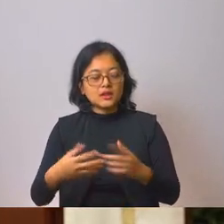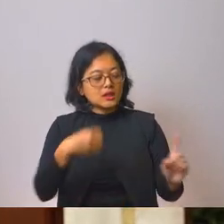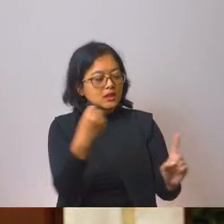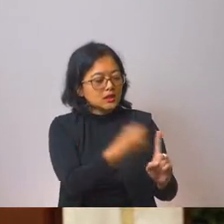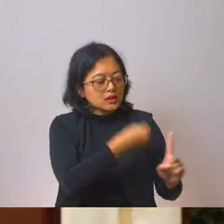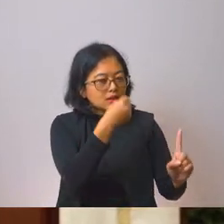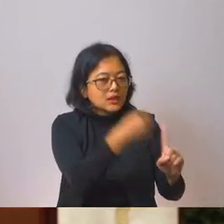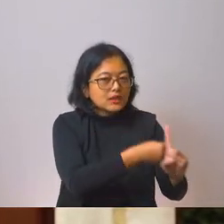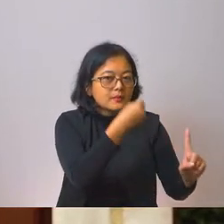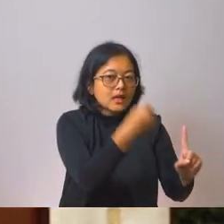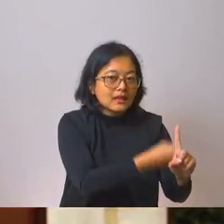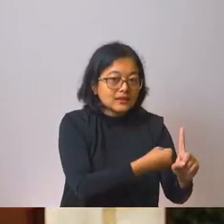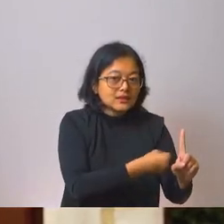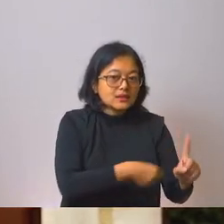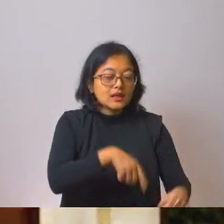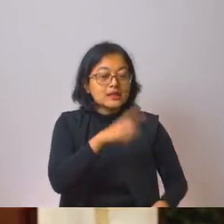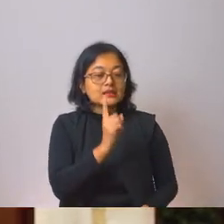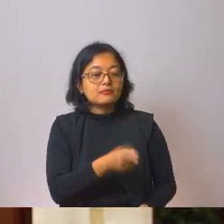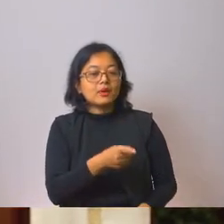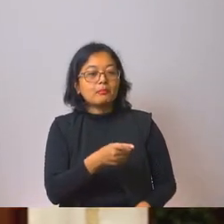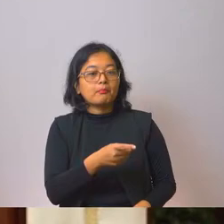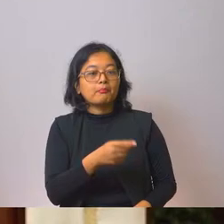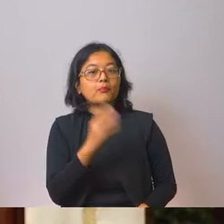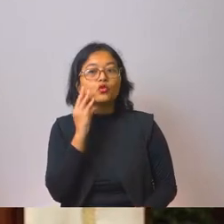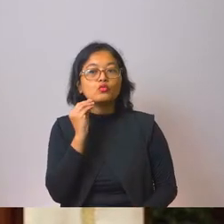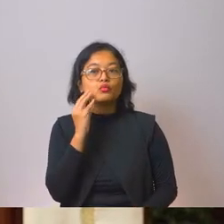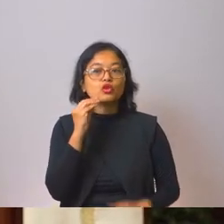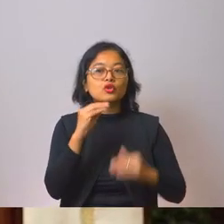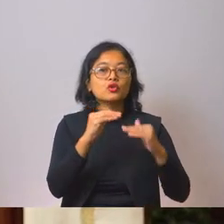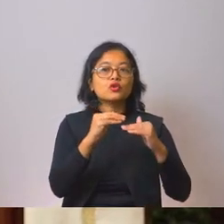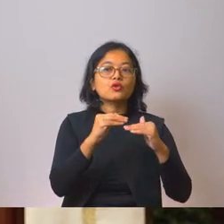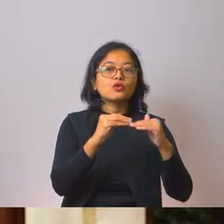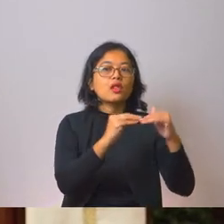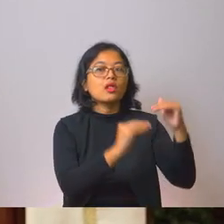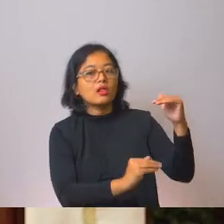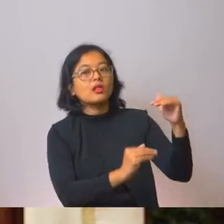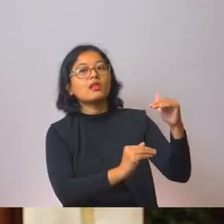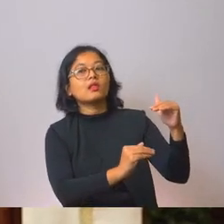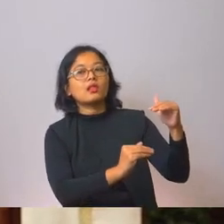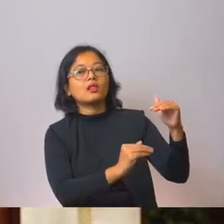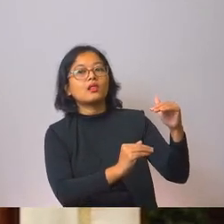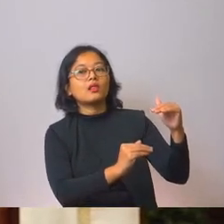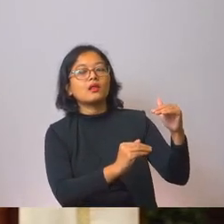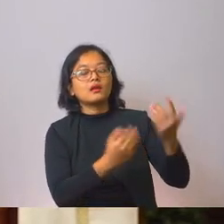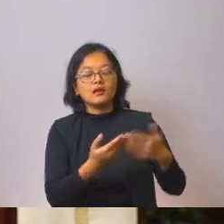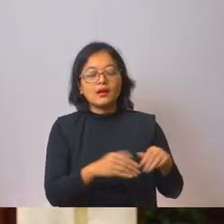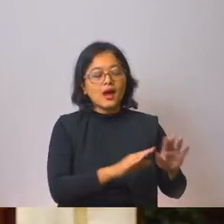Diskriminasi seringkali diterima oleh anak-anak di dalam kehidupan mereka,